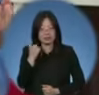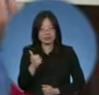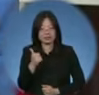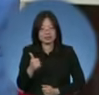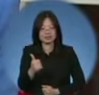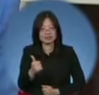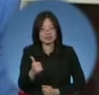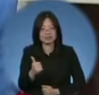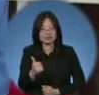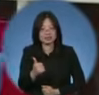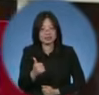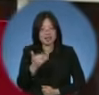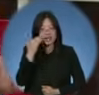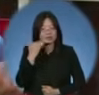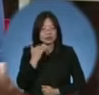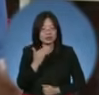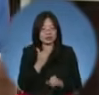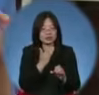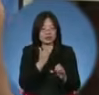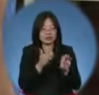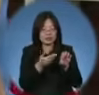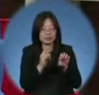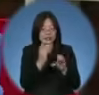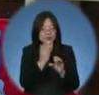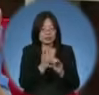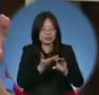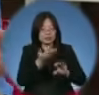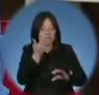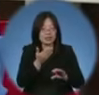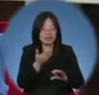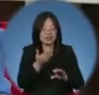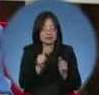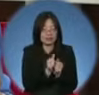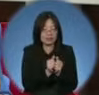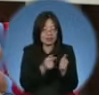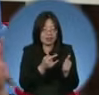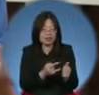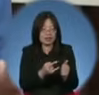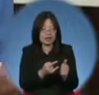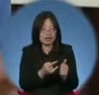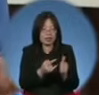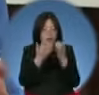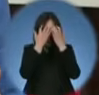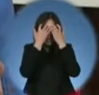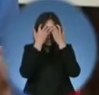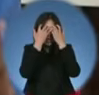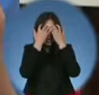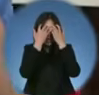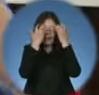아버지는 우리나라 중년 남성들은 고생은 고생대로 하고 욕은 욕대로 얻어먹거든요.